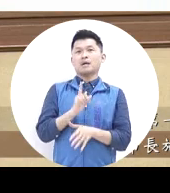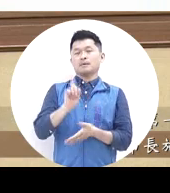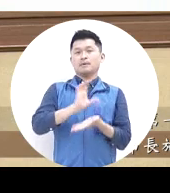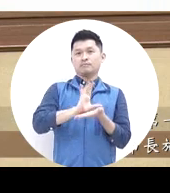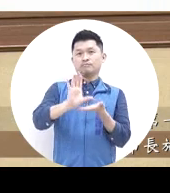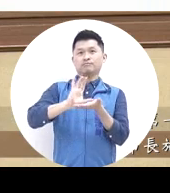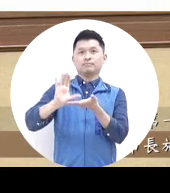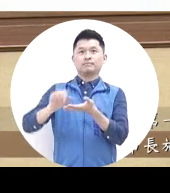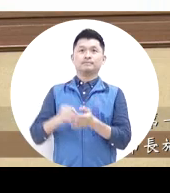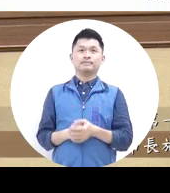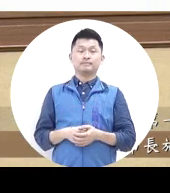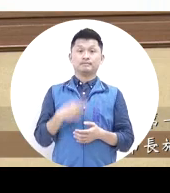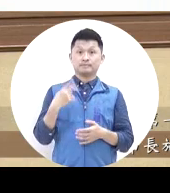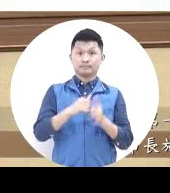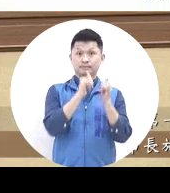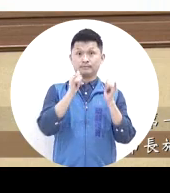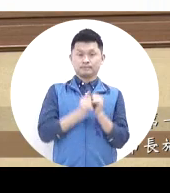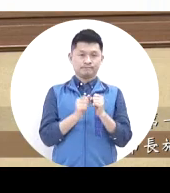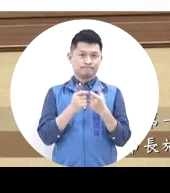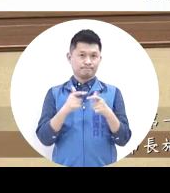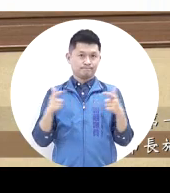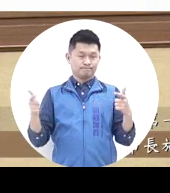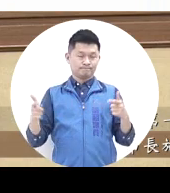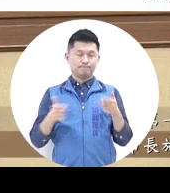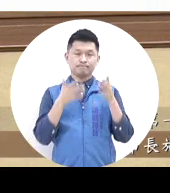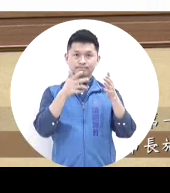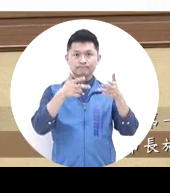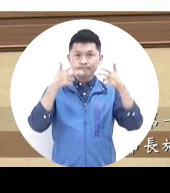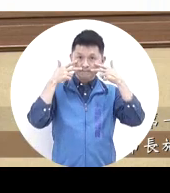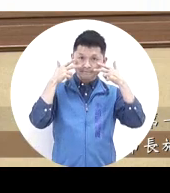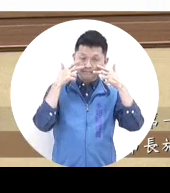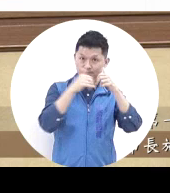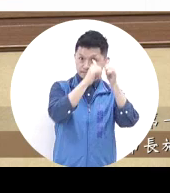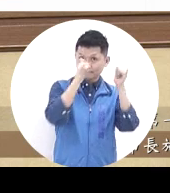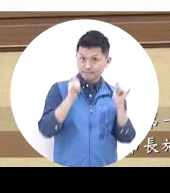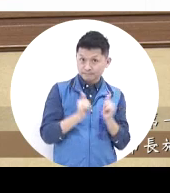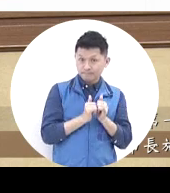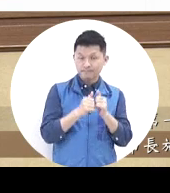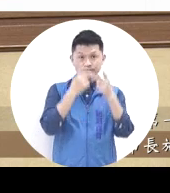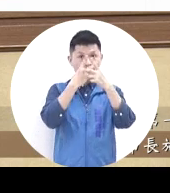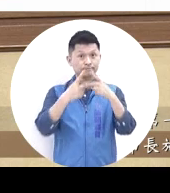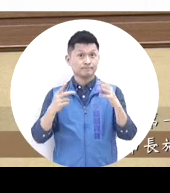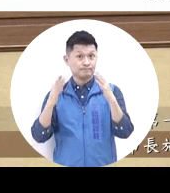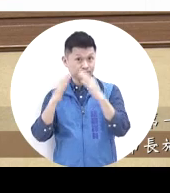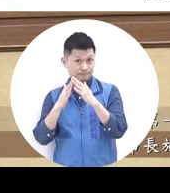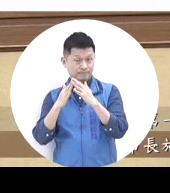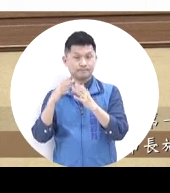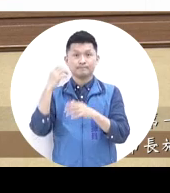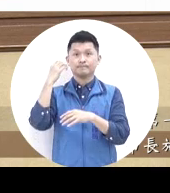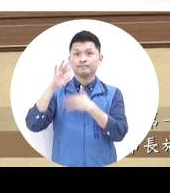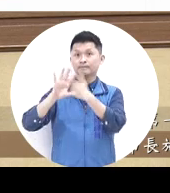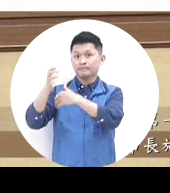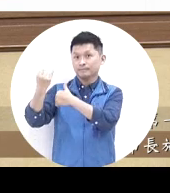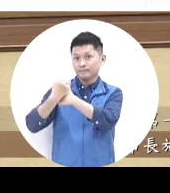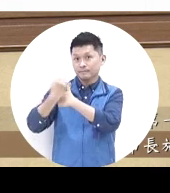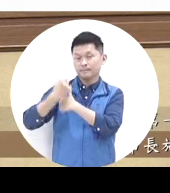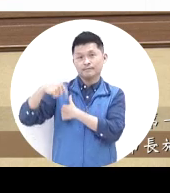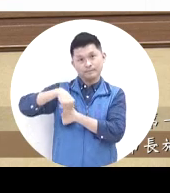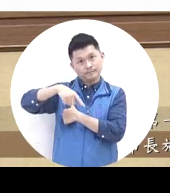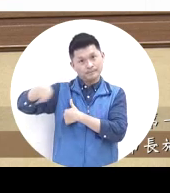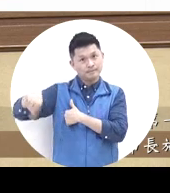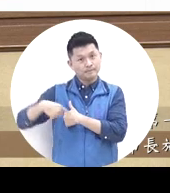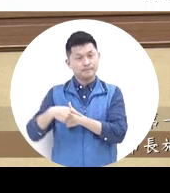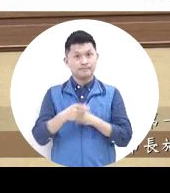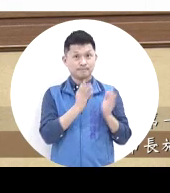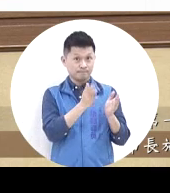在多元族群上，我们对原住民族、客家族群和新住民都希望